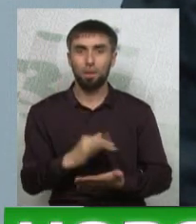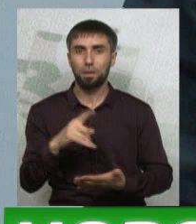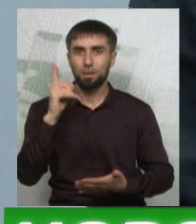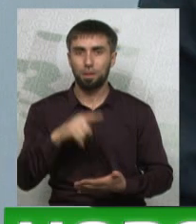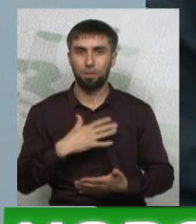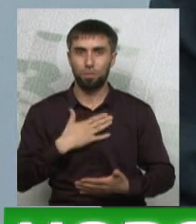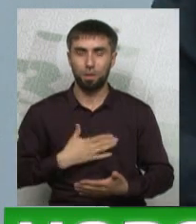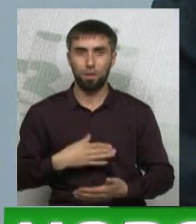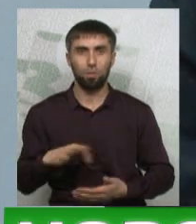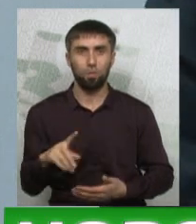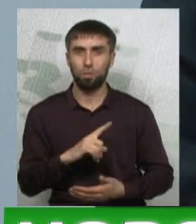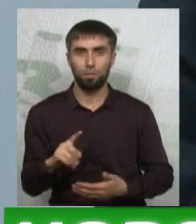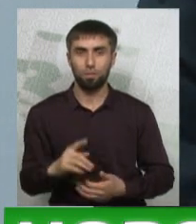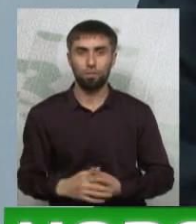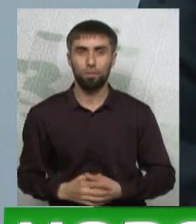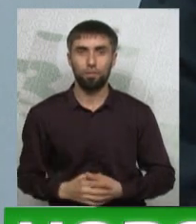знаете, приятно то, что